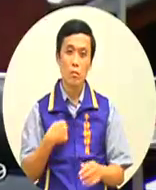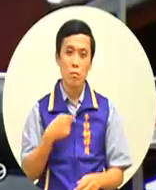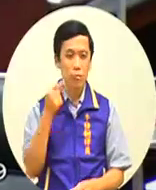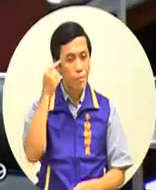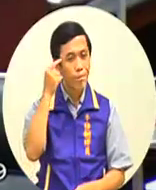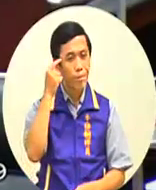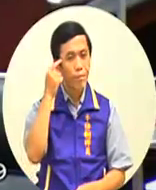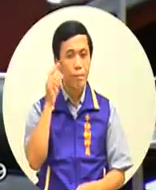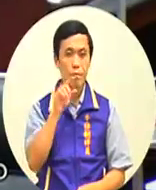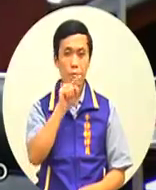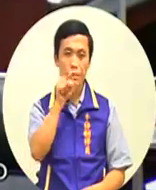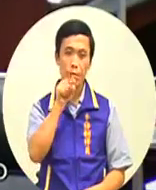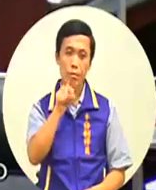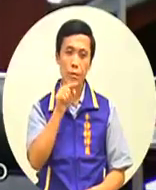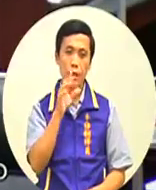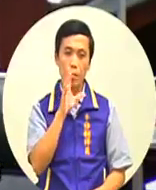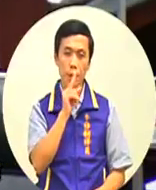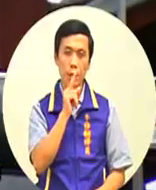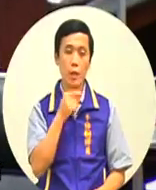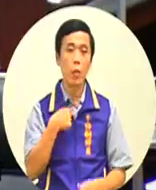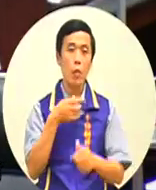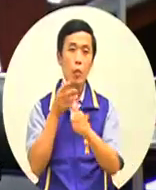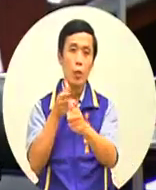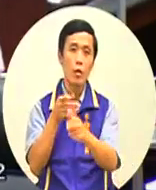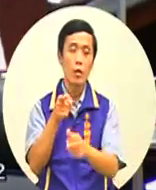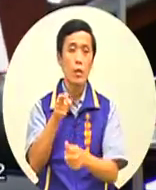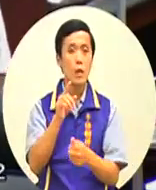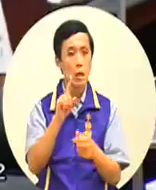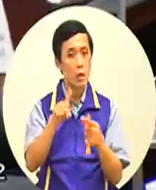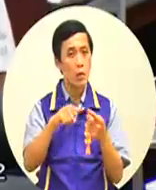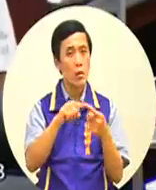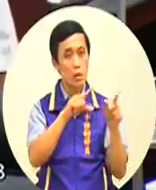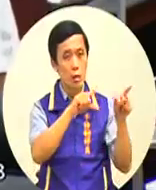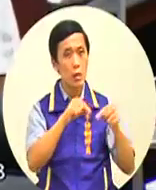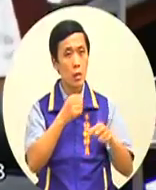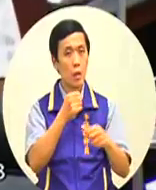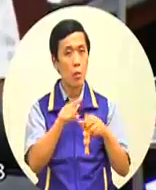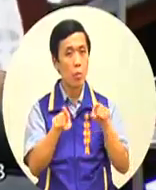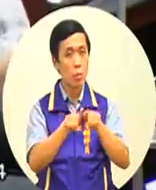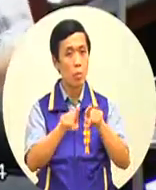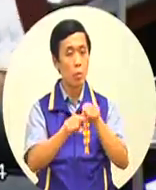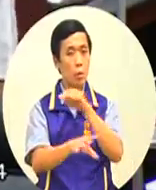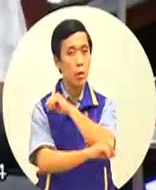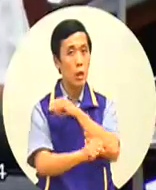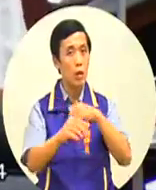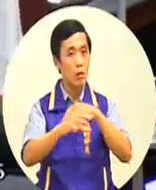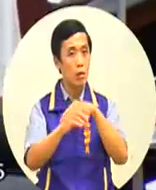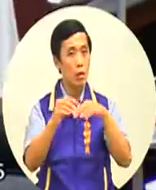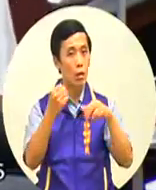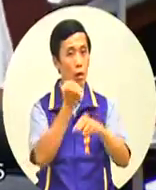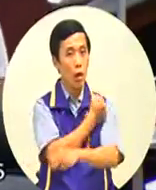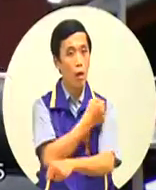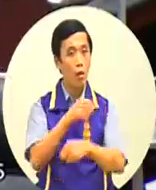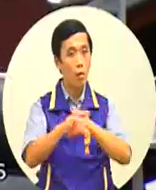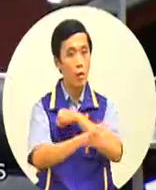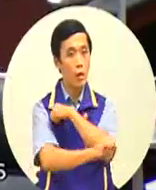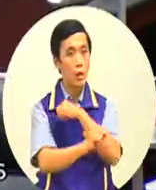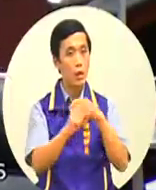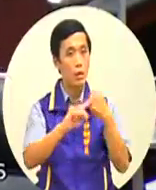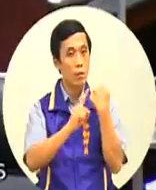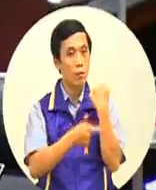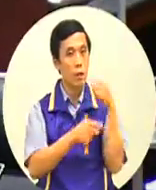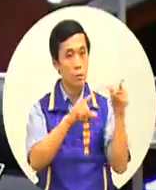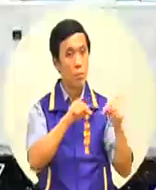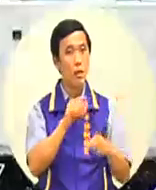物代？哎，我问恁，你讲依嘛是依照按普通的劳基法吼？好啦，以上谢谢，我改谢就好啦，好谢